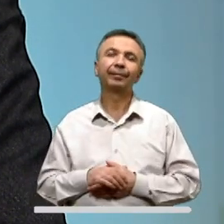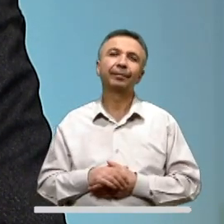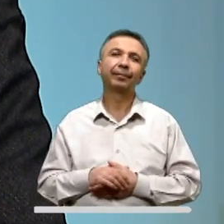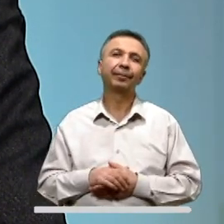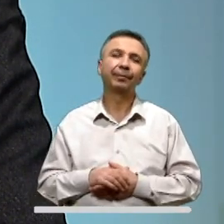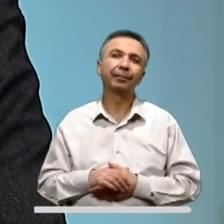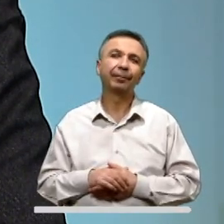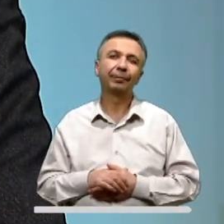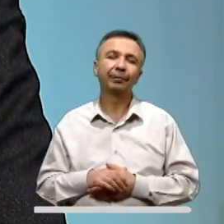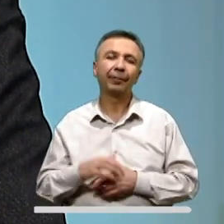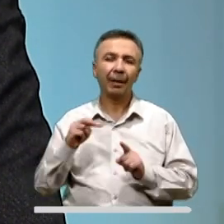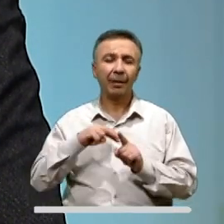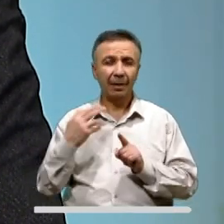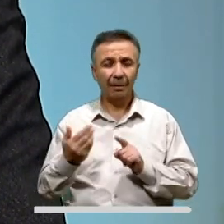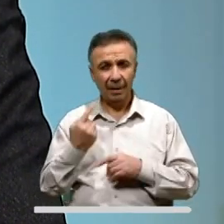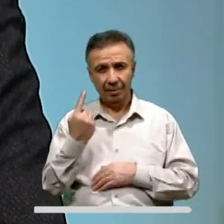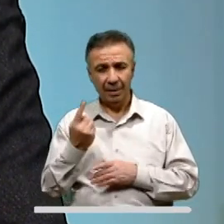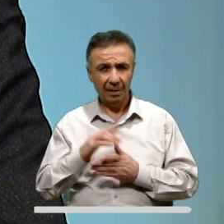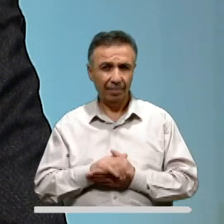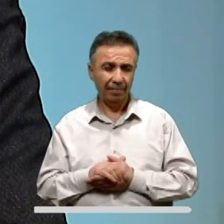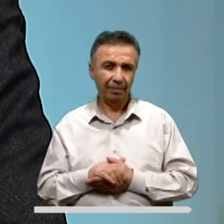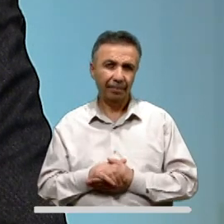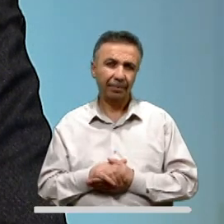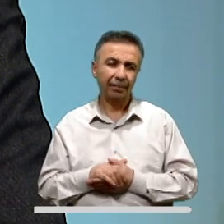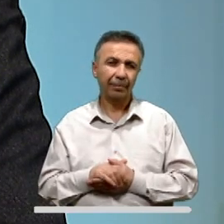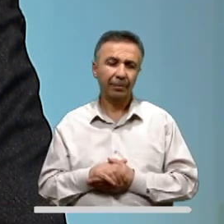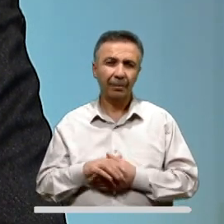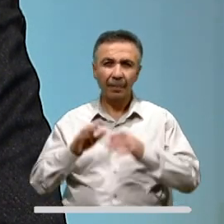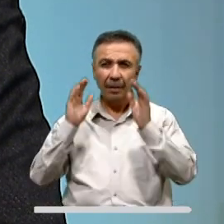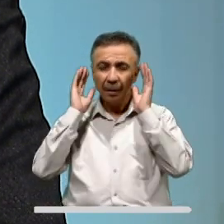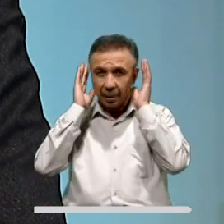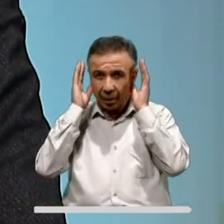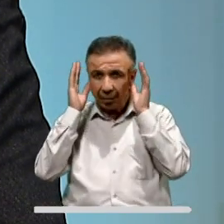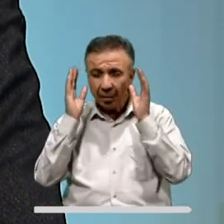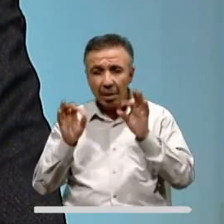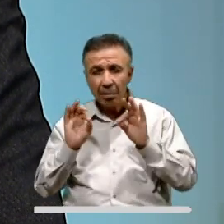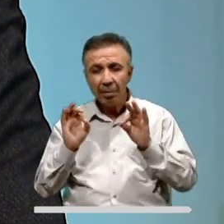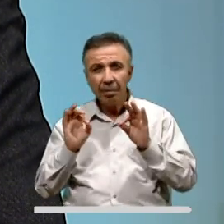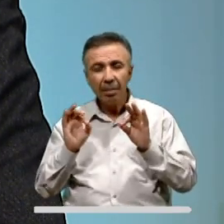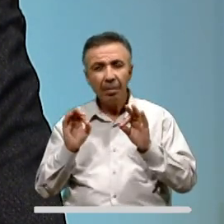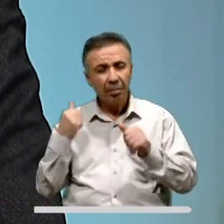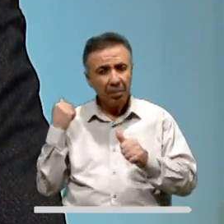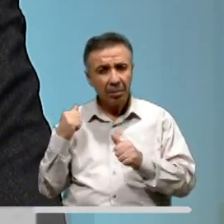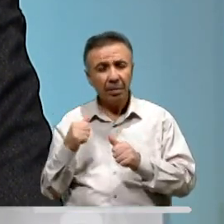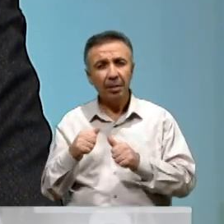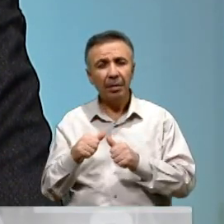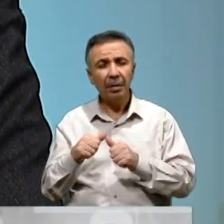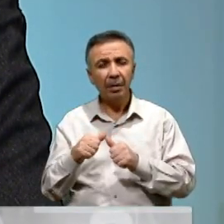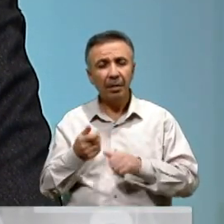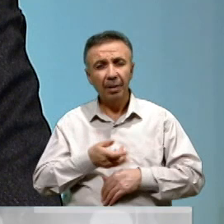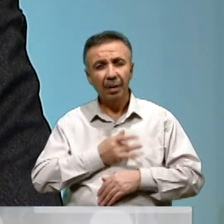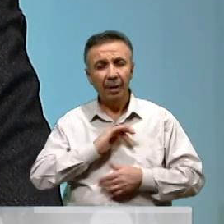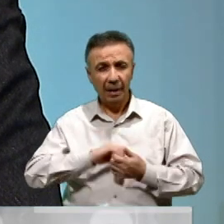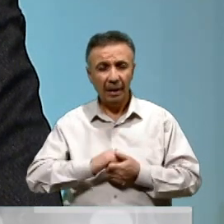İşte sahabelerimizden bir tanesi namazda devamlı tekraren İhlas